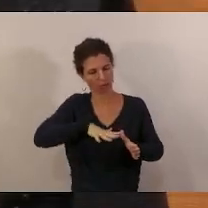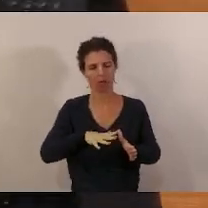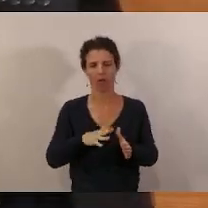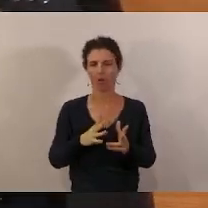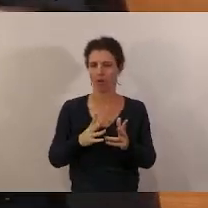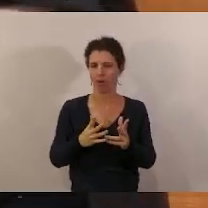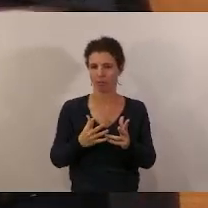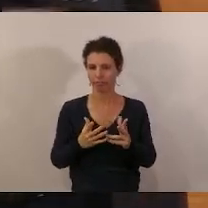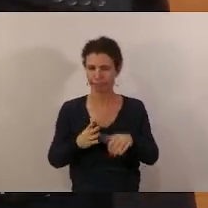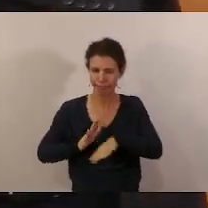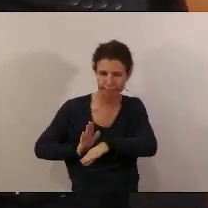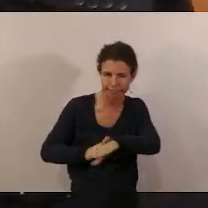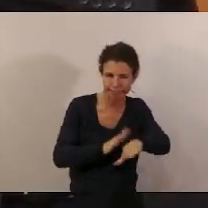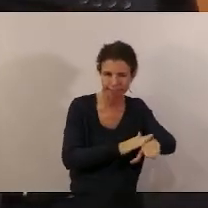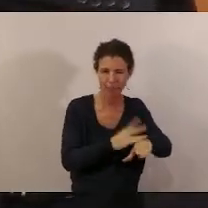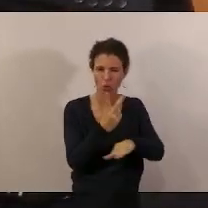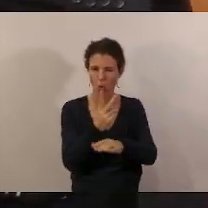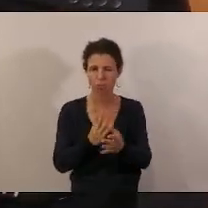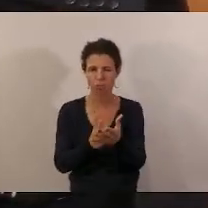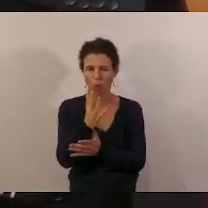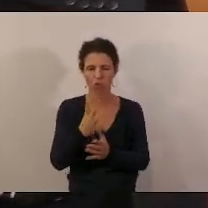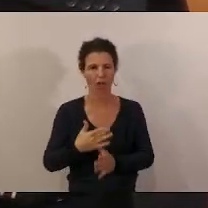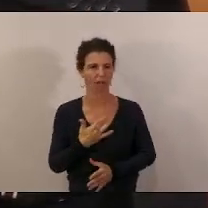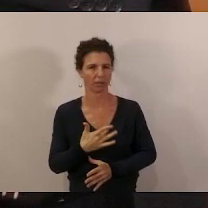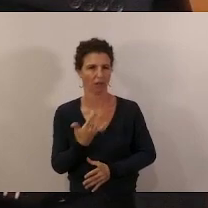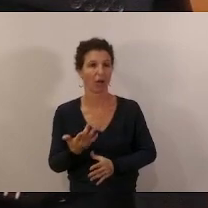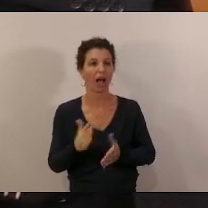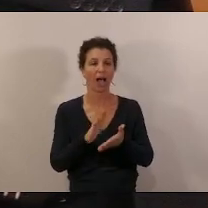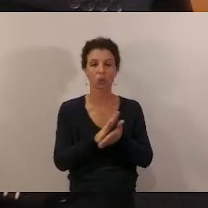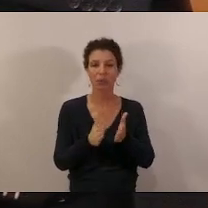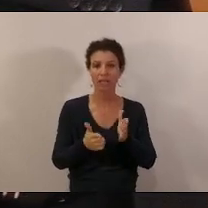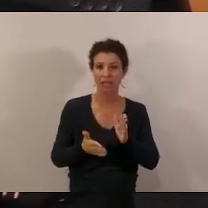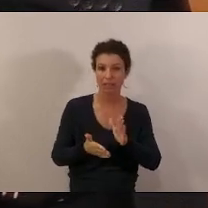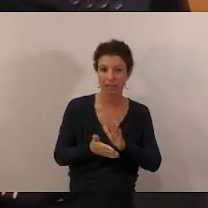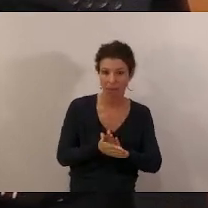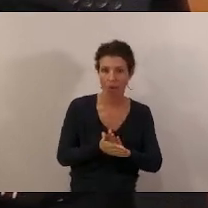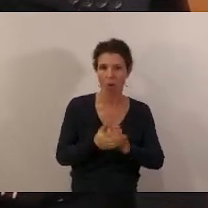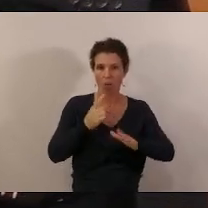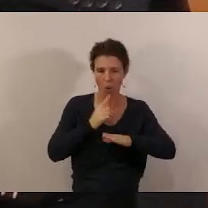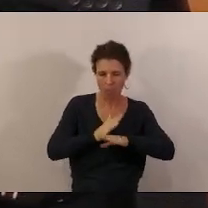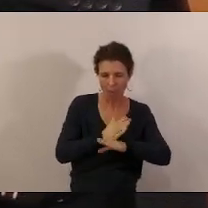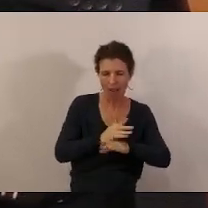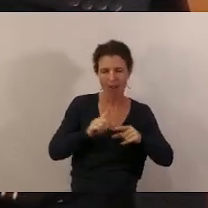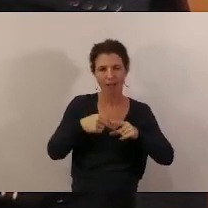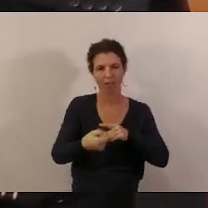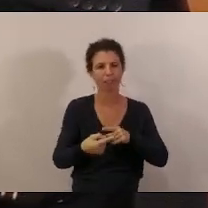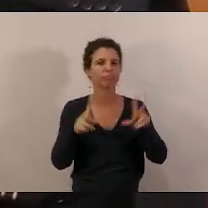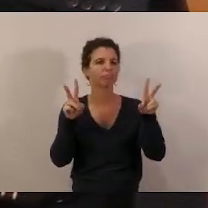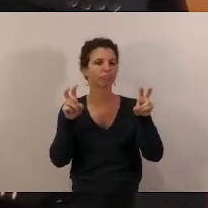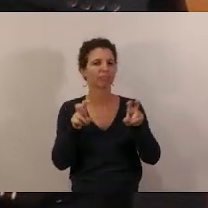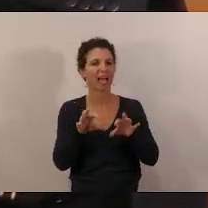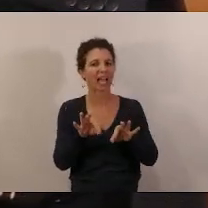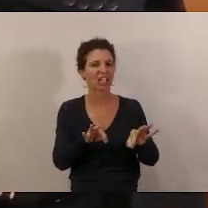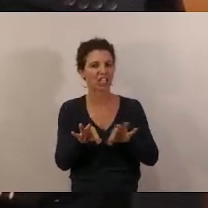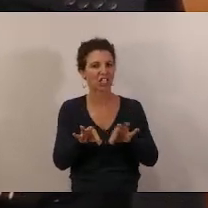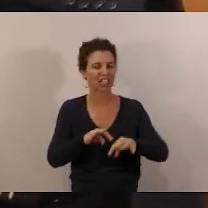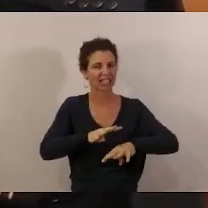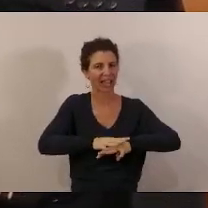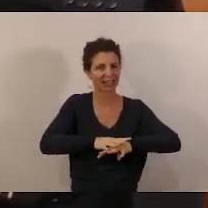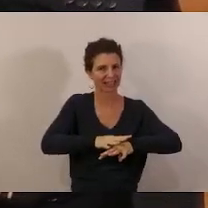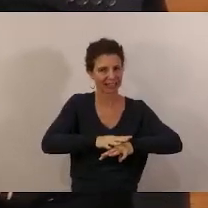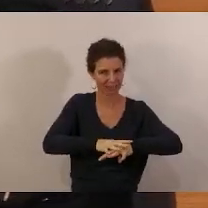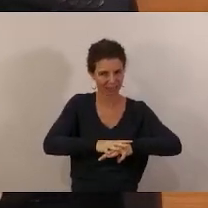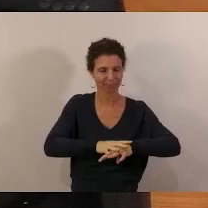qui sont très intéressants. Il s'agit de l'association de préfiguration de la régie de quartier, à laquelle on propose